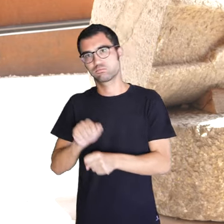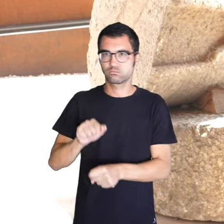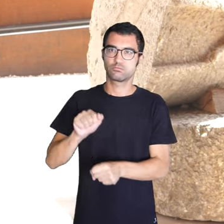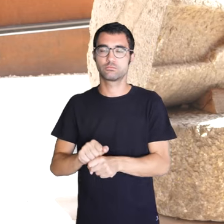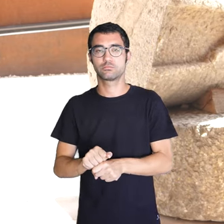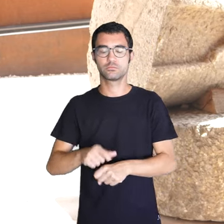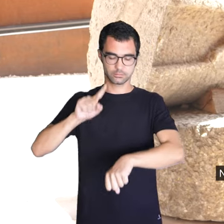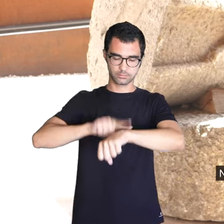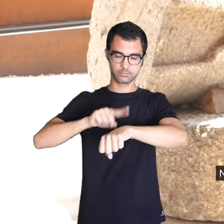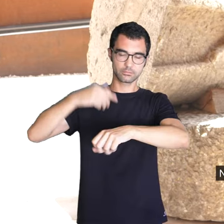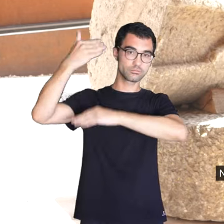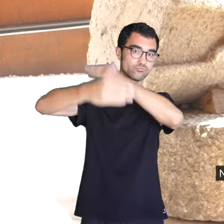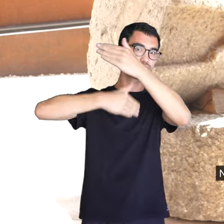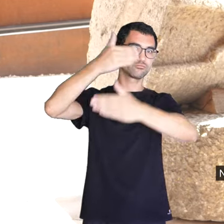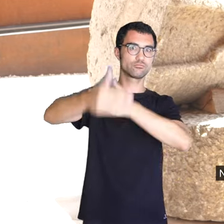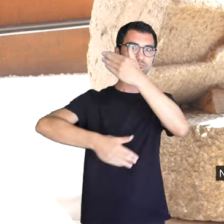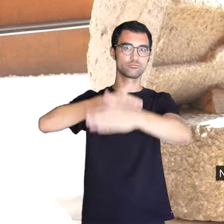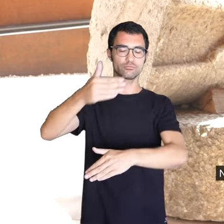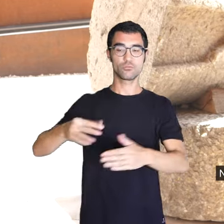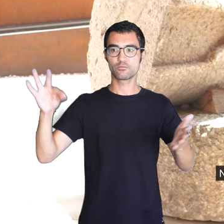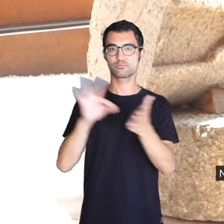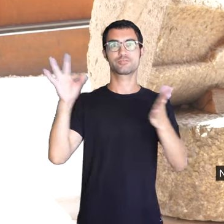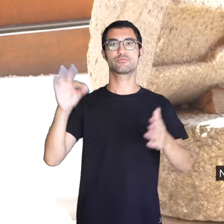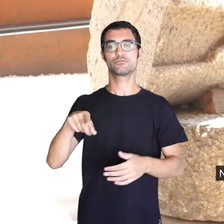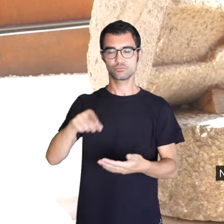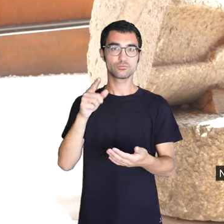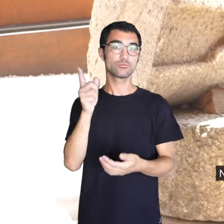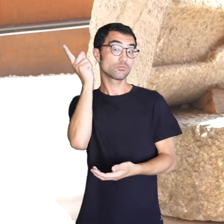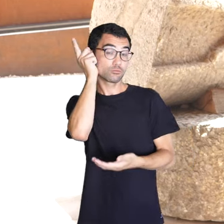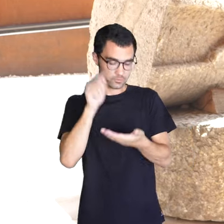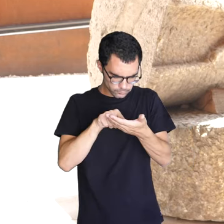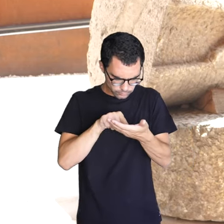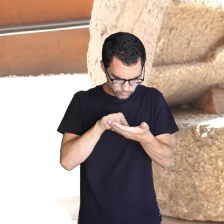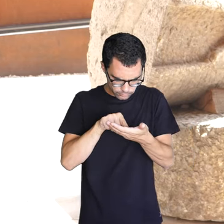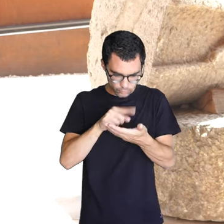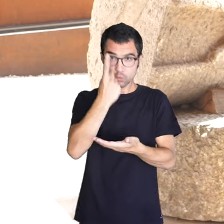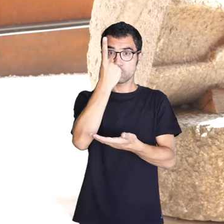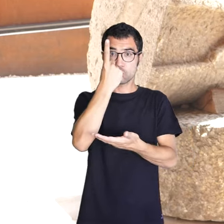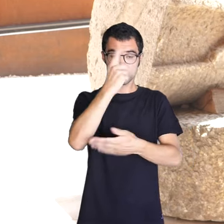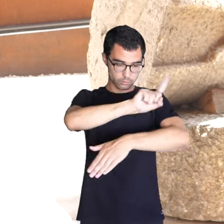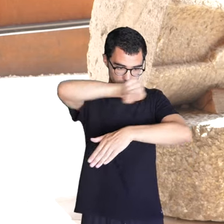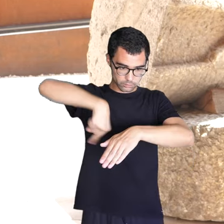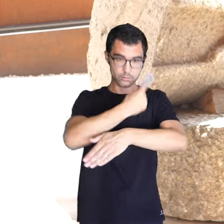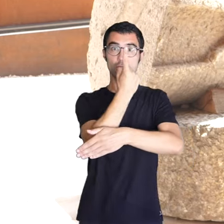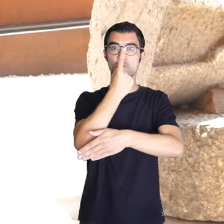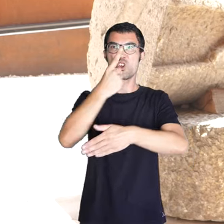han guanyat molt. Ara en su mòbil saps que d'aquí una hora se posarà una ventada, però tens aquella hora per poder